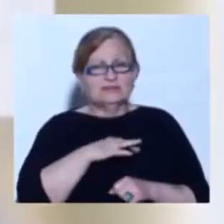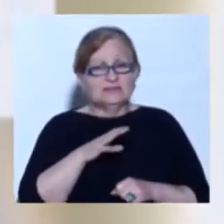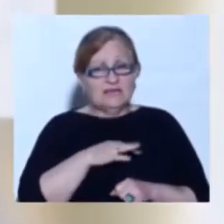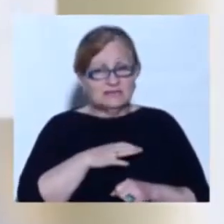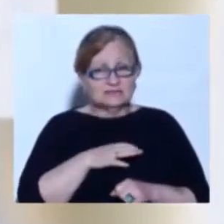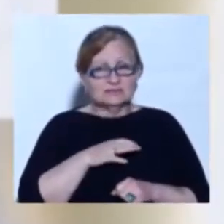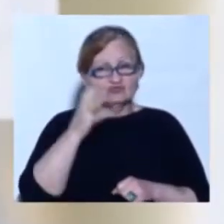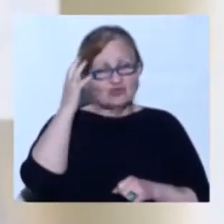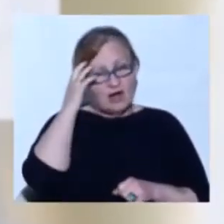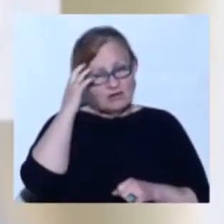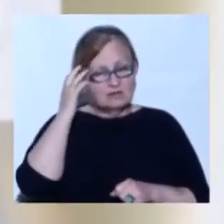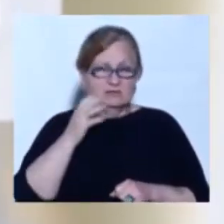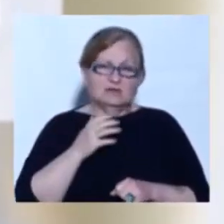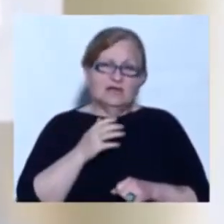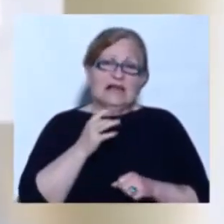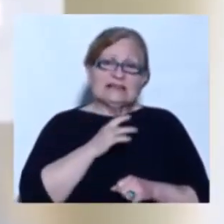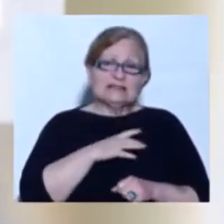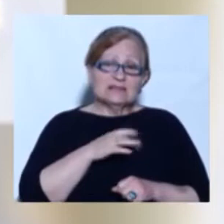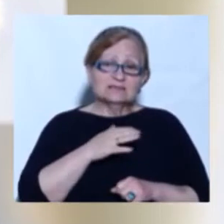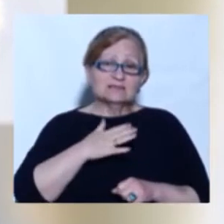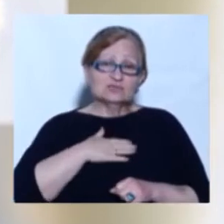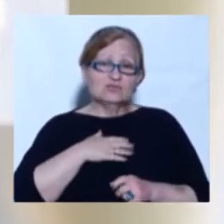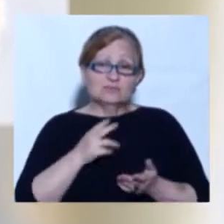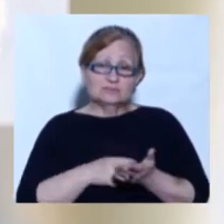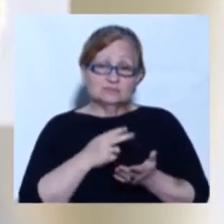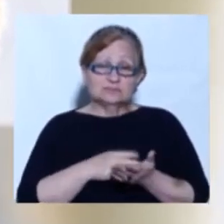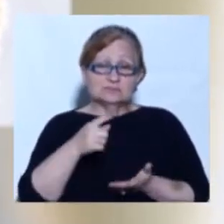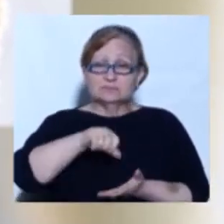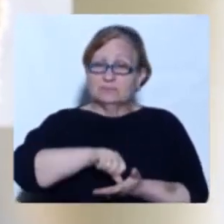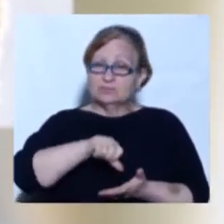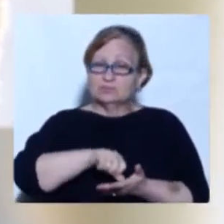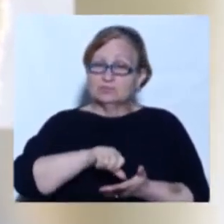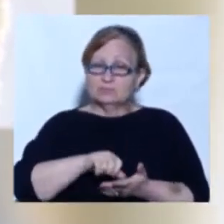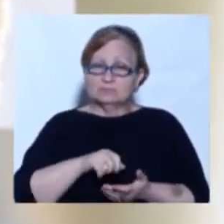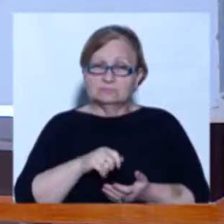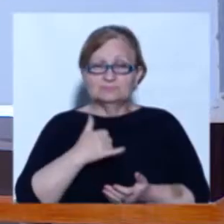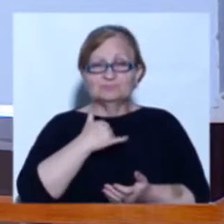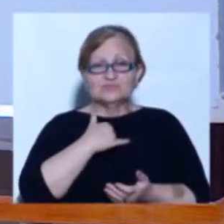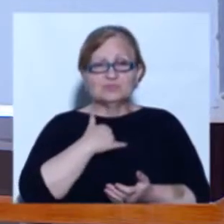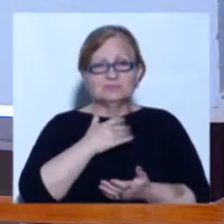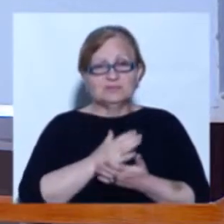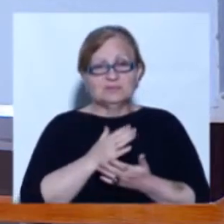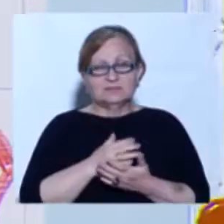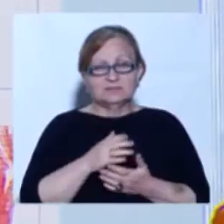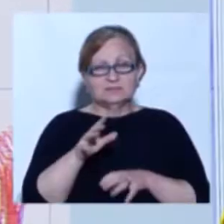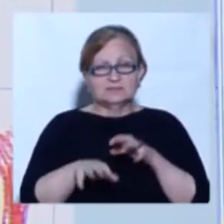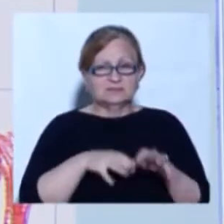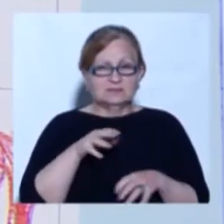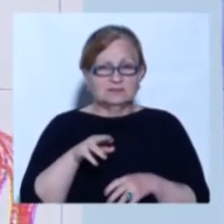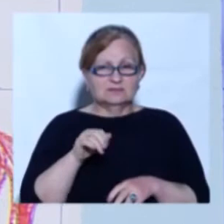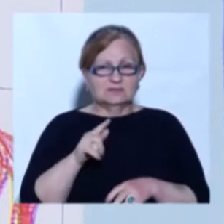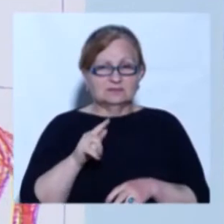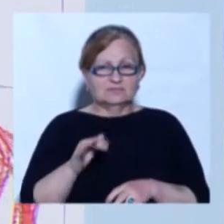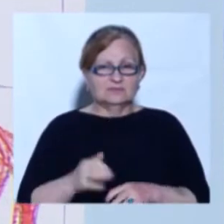თეთრი დათვი ჩვენი წიგნის ერთ-ერთი მთავარი პერსონაჟია. აბა ნახოთ, ჩემთან არის დათვი. უკვე